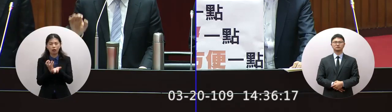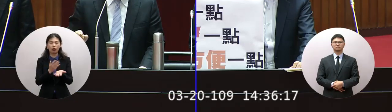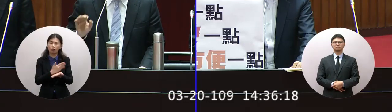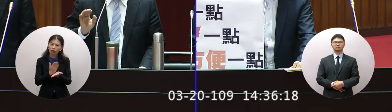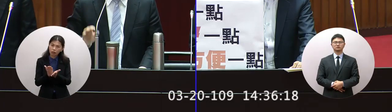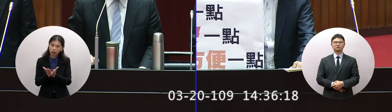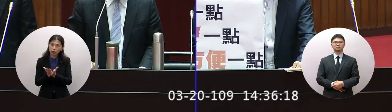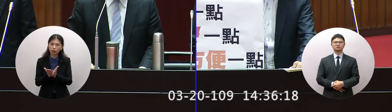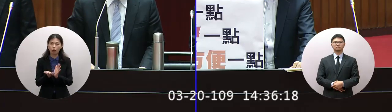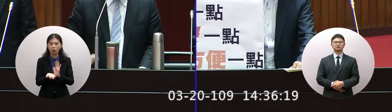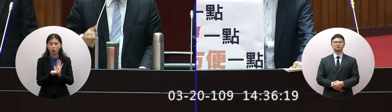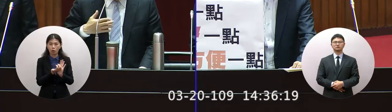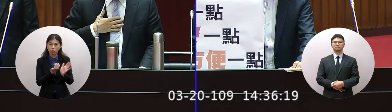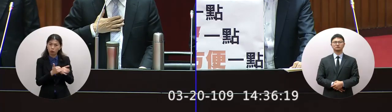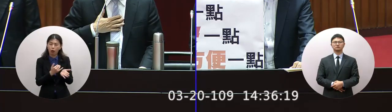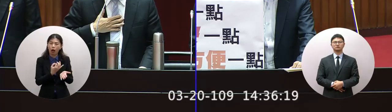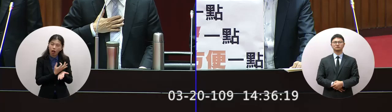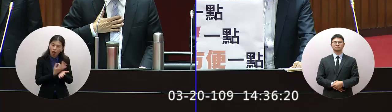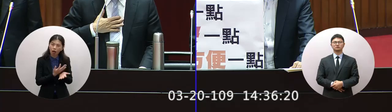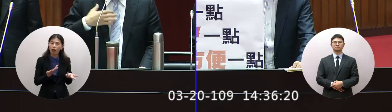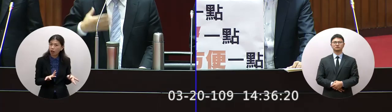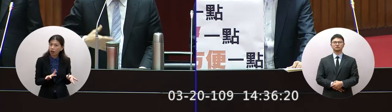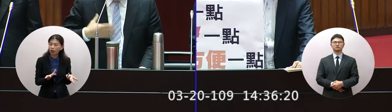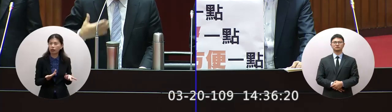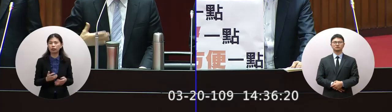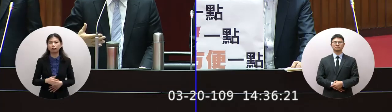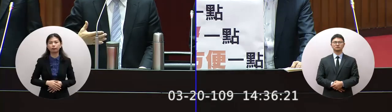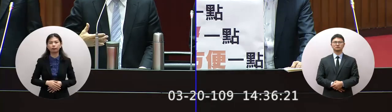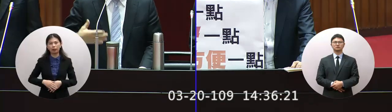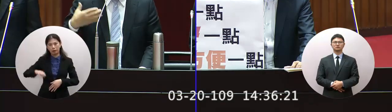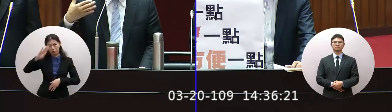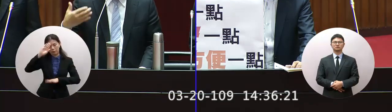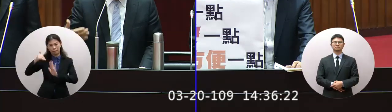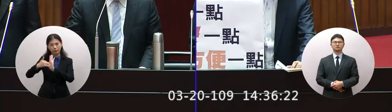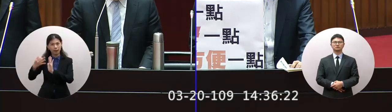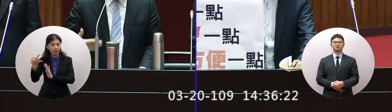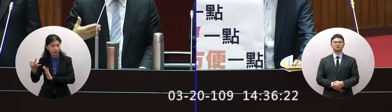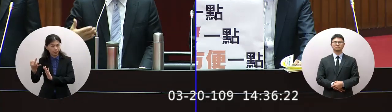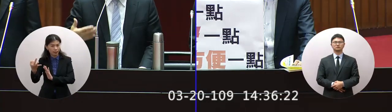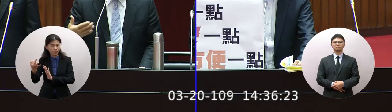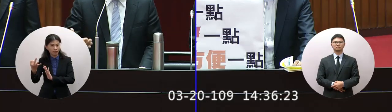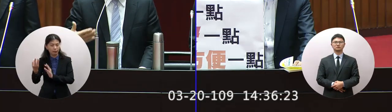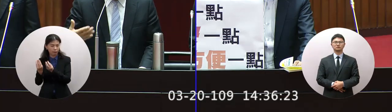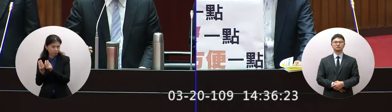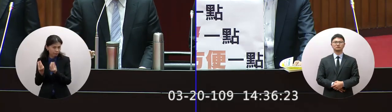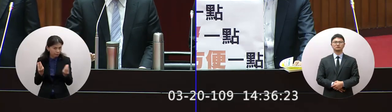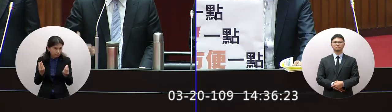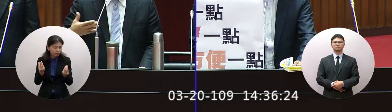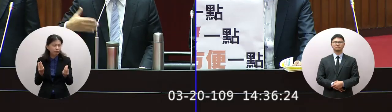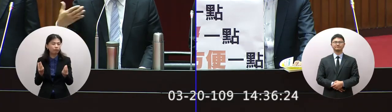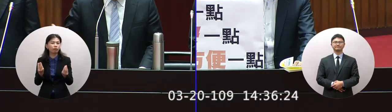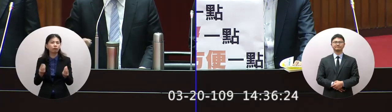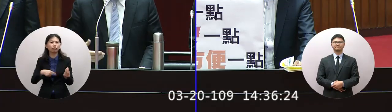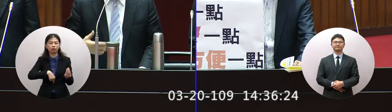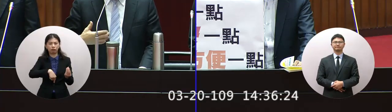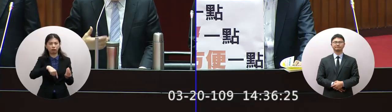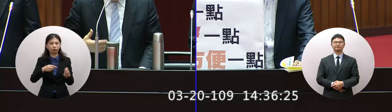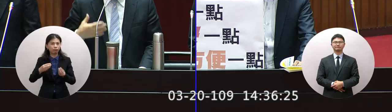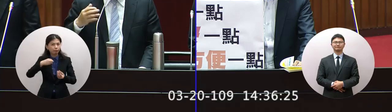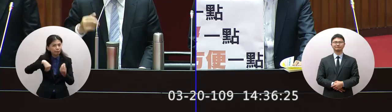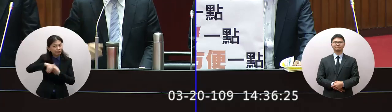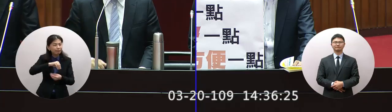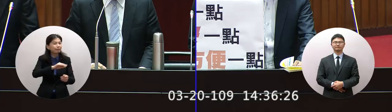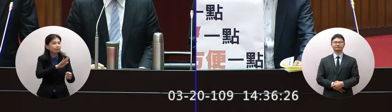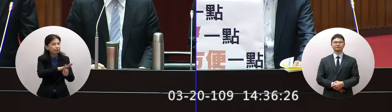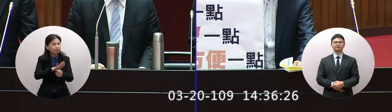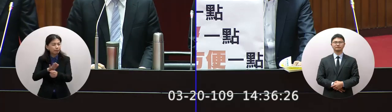防部有原预算不足，自然应该由防疫的预算应付灾变的预算中匀